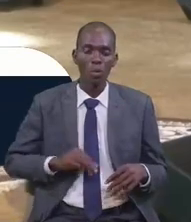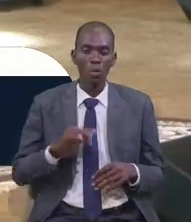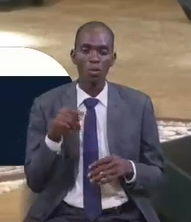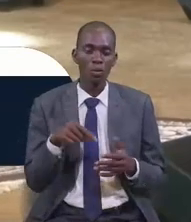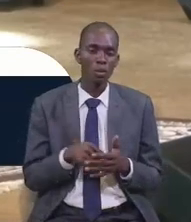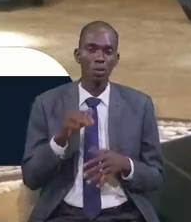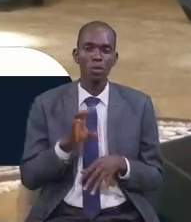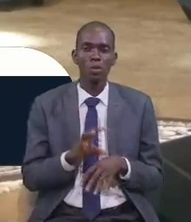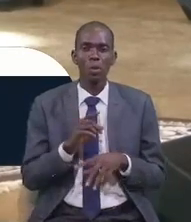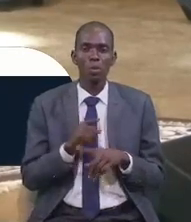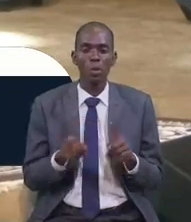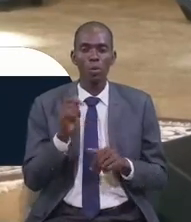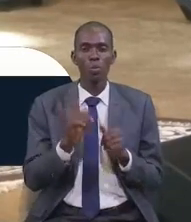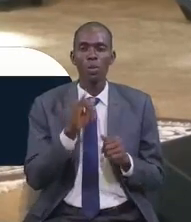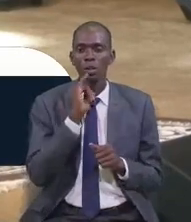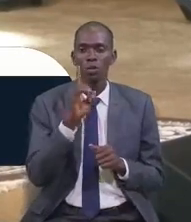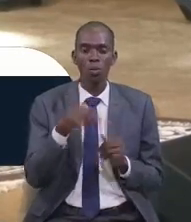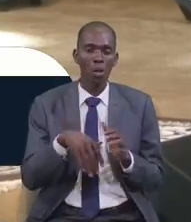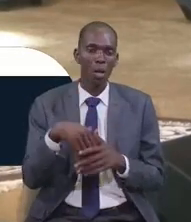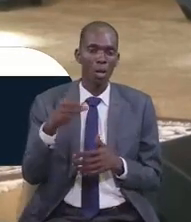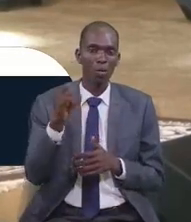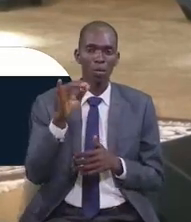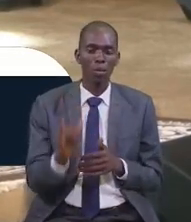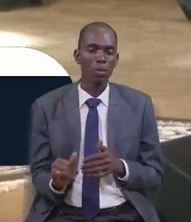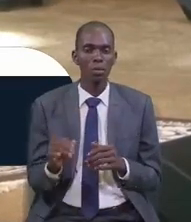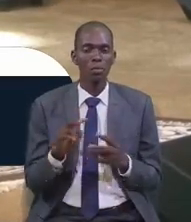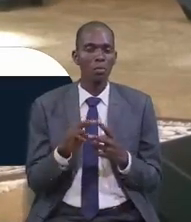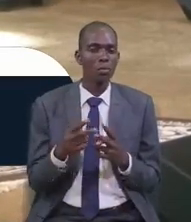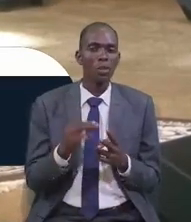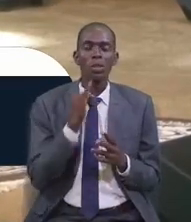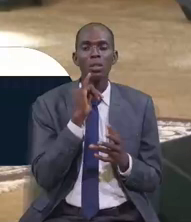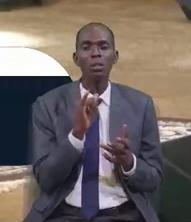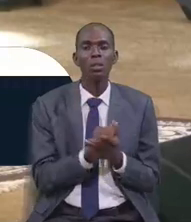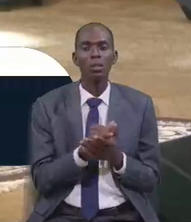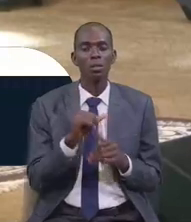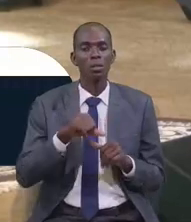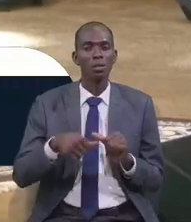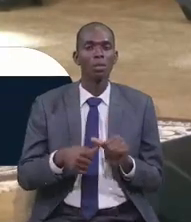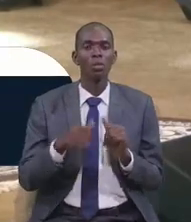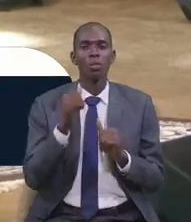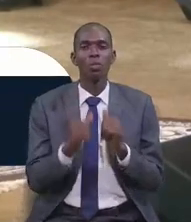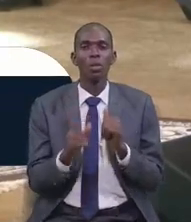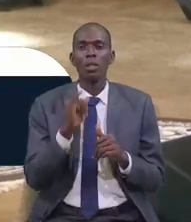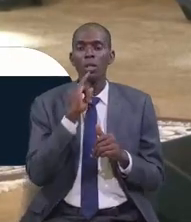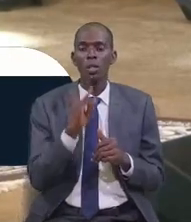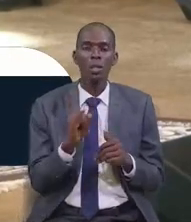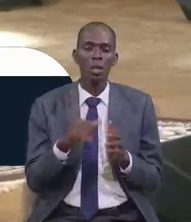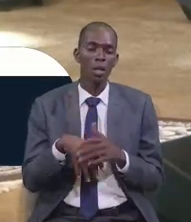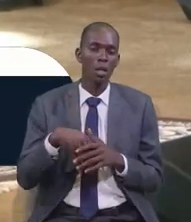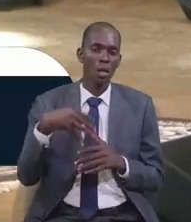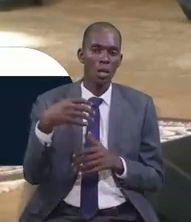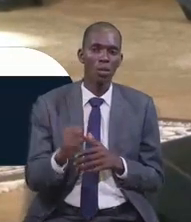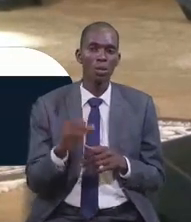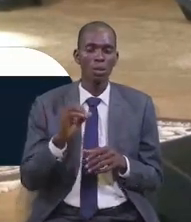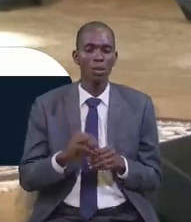pas de la vie profonde. Ce n'est pas celui qui en a les dehors. Et la circoncision, ce n'est pas celle qui est visible dans la